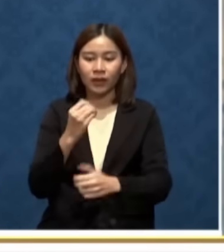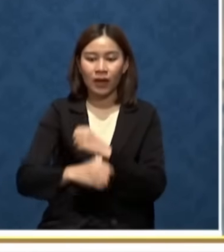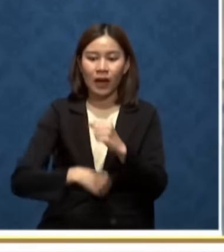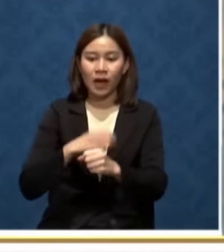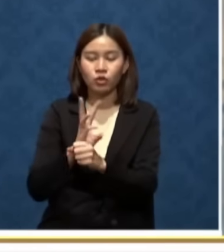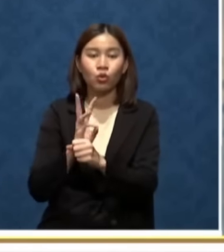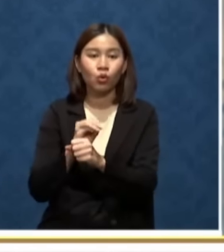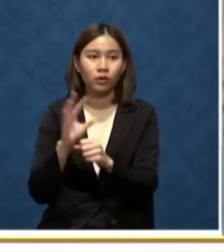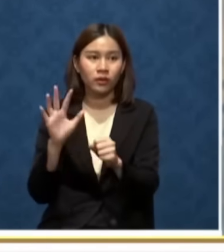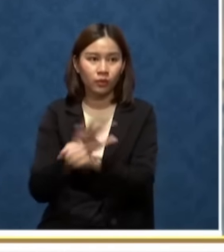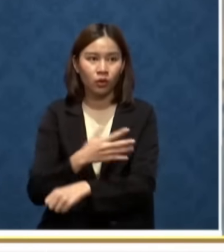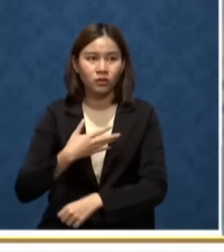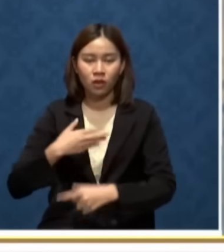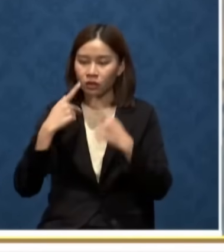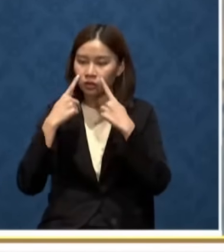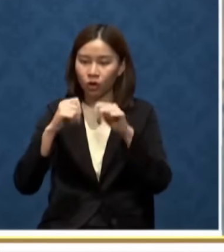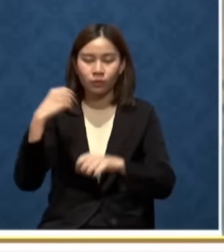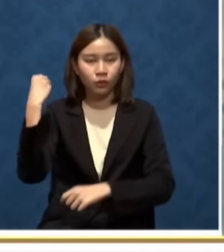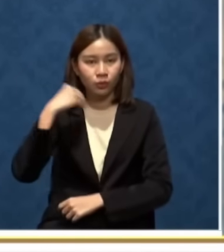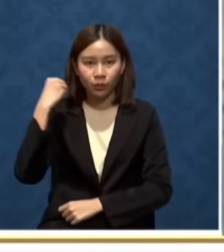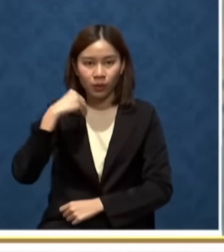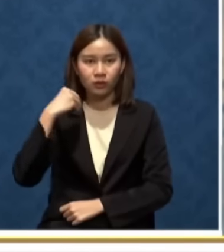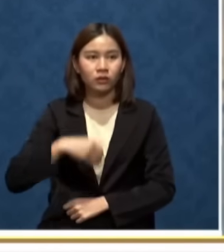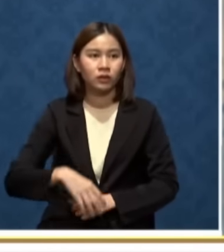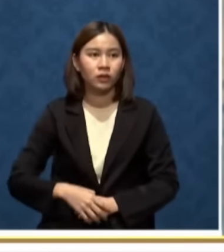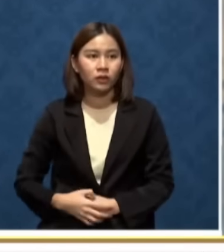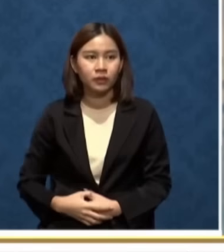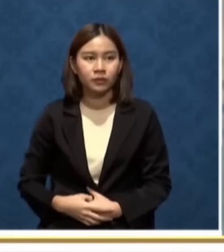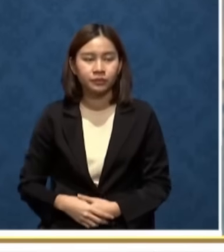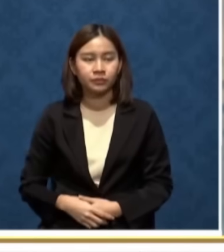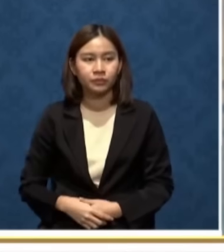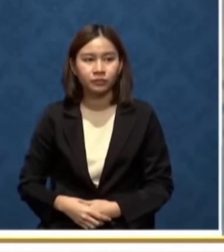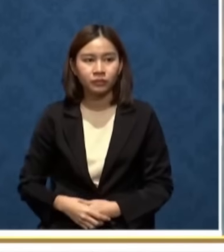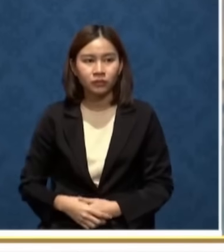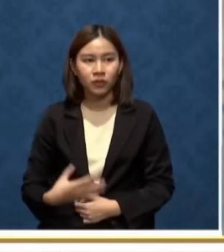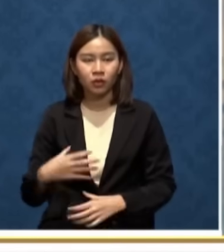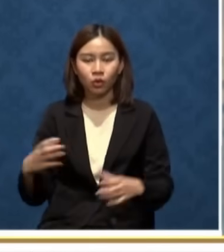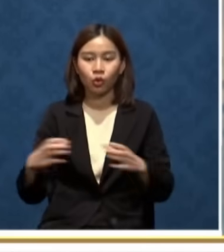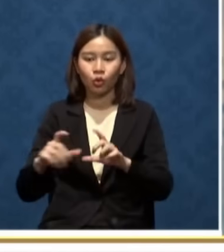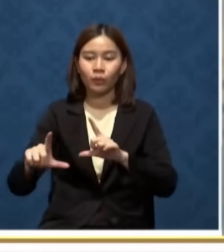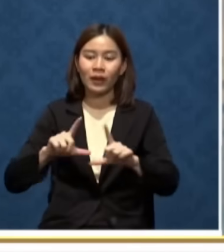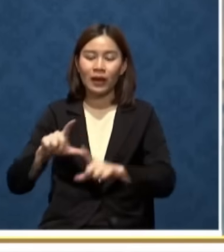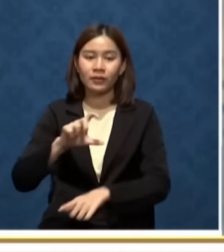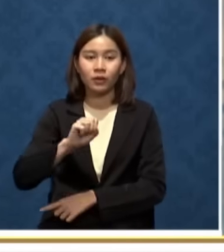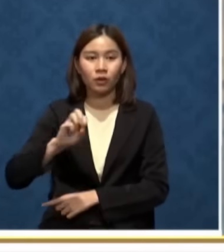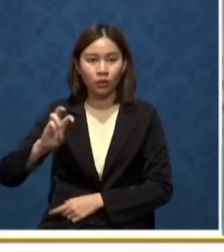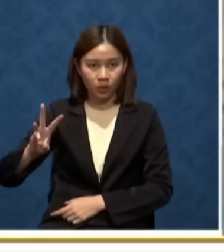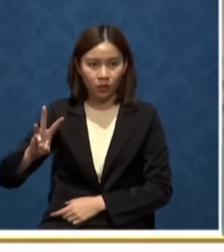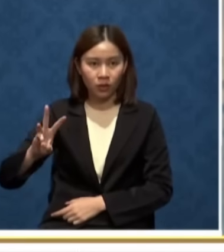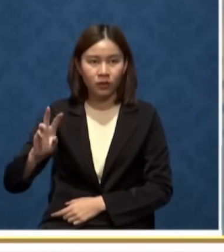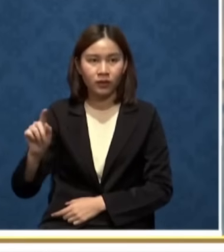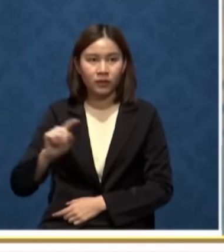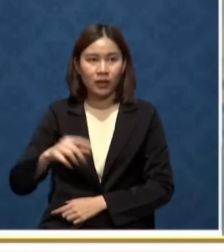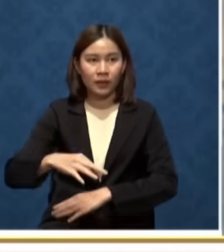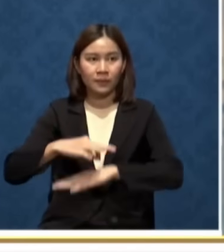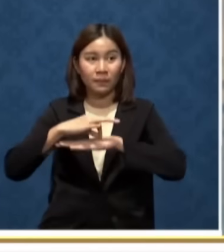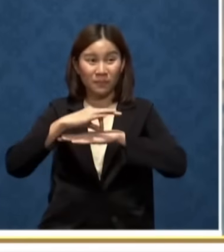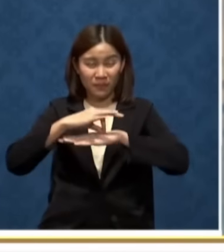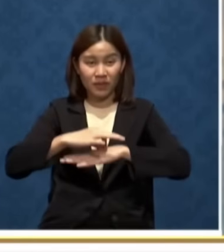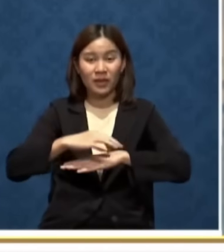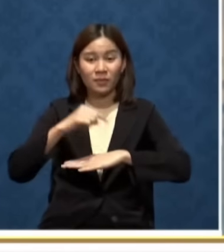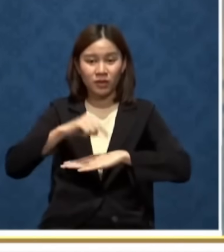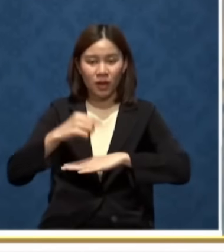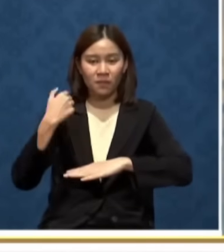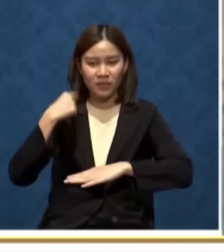ดิฉันหาเสียงต้องตอบคำถามทุกวันนะคะหรือในกลุ่มไลน์สวนะคะซึ่งเป็นตำแหน่งที่ควรที่จะมี